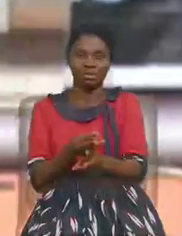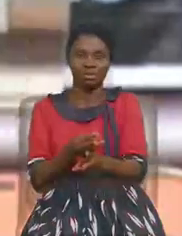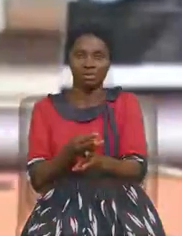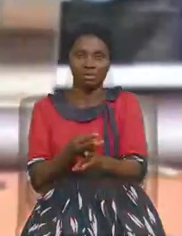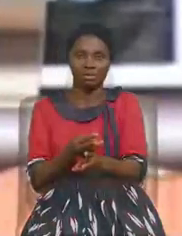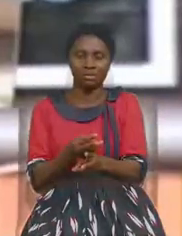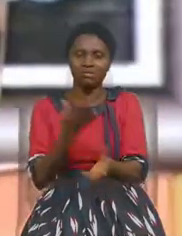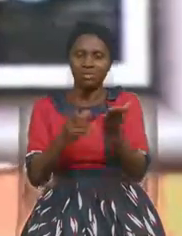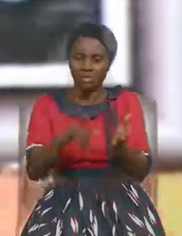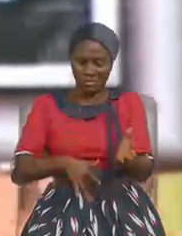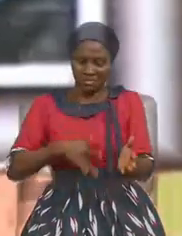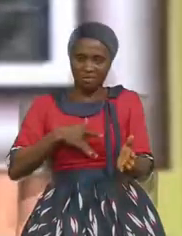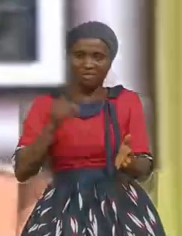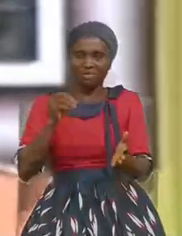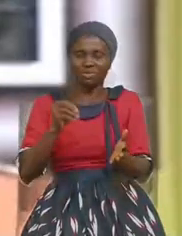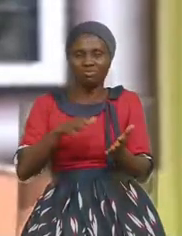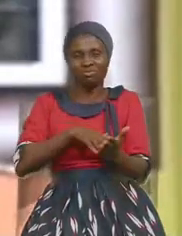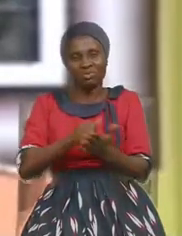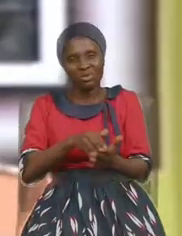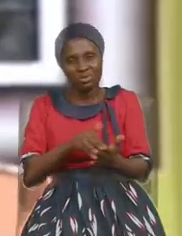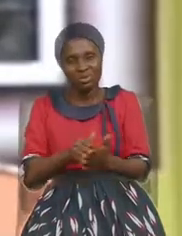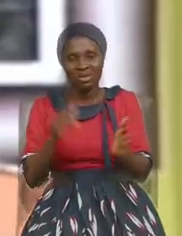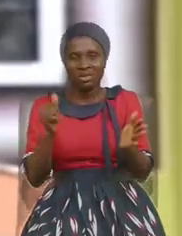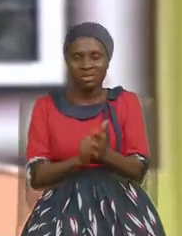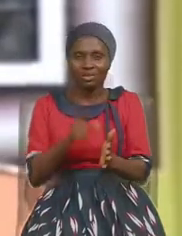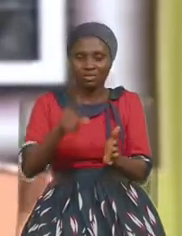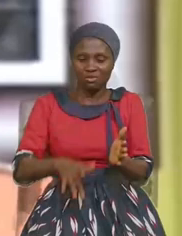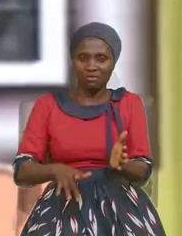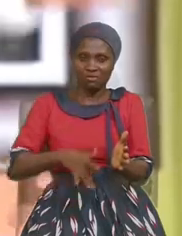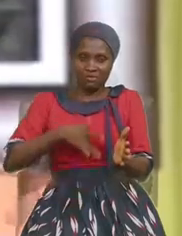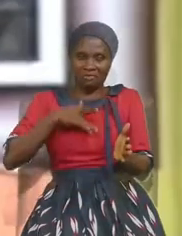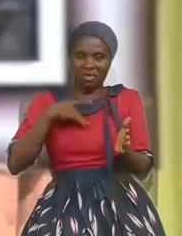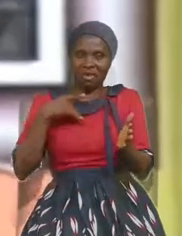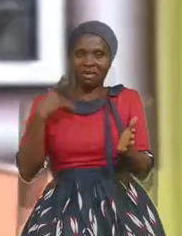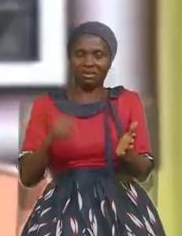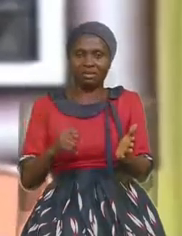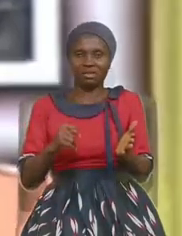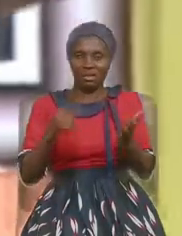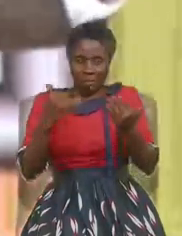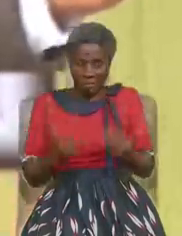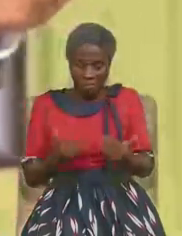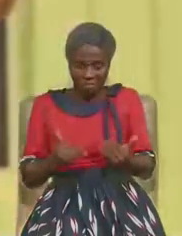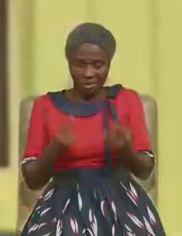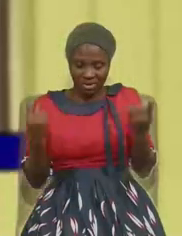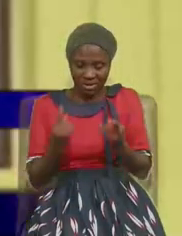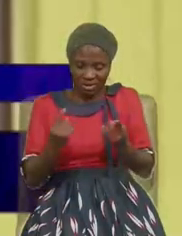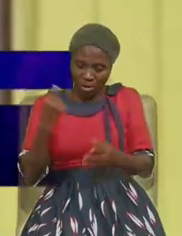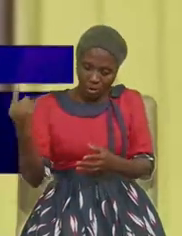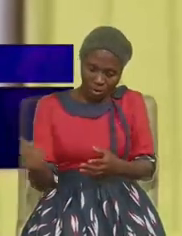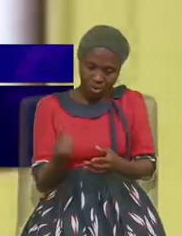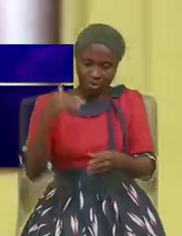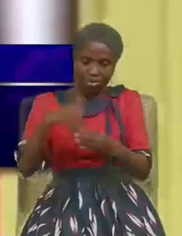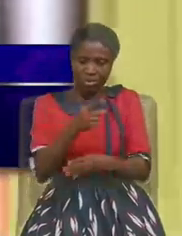si faible et tu sens la présence du péché toujours là? Oh, mes péchés sont toujours devant moi.